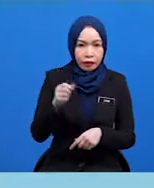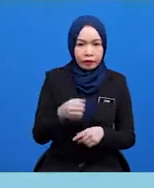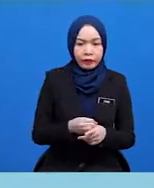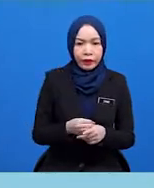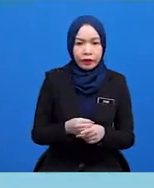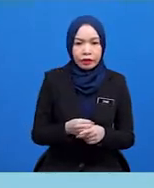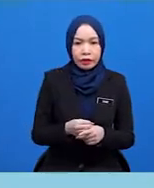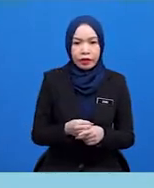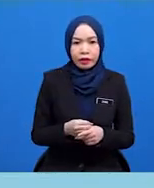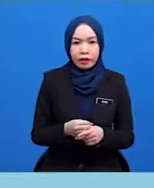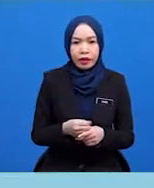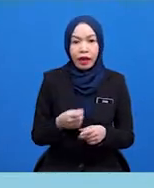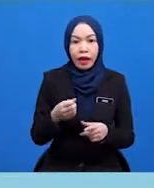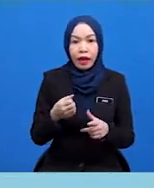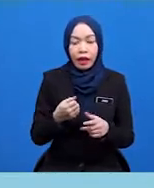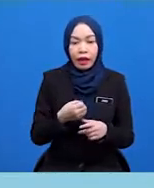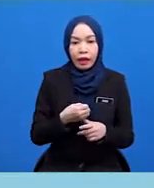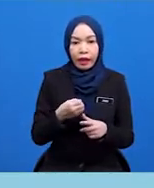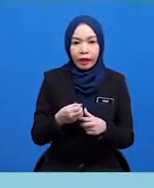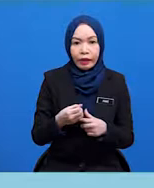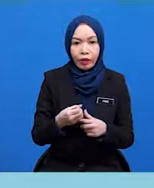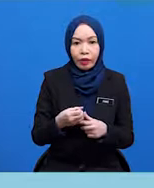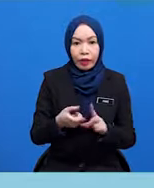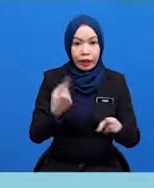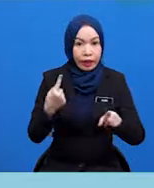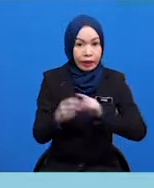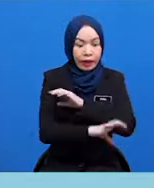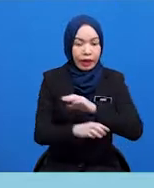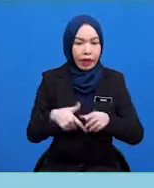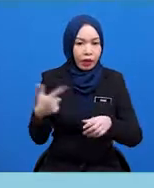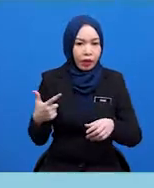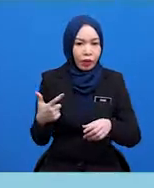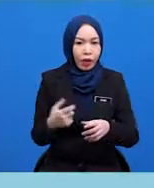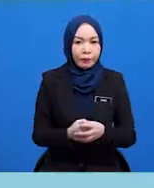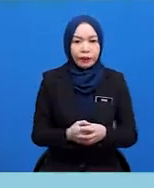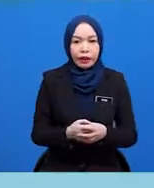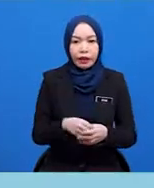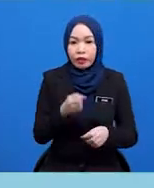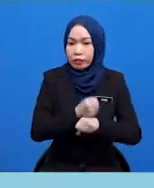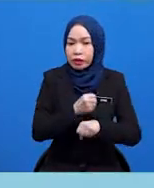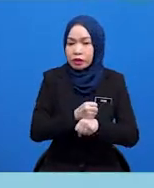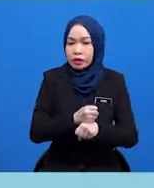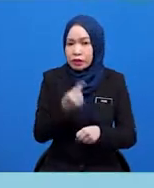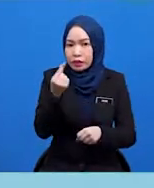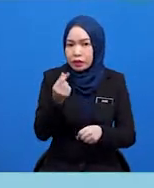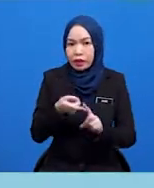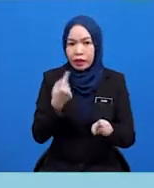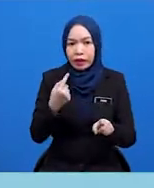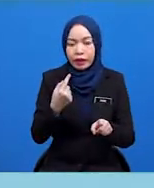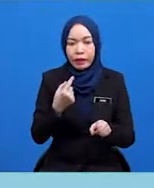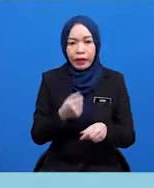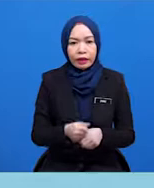yang digunakan adalah sedikit. Terdiri daripada ahli keluarga atau tenaga buruh